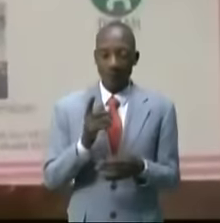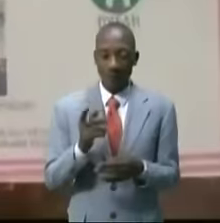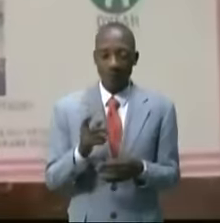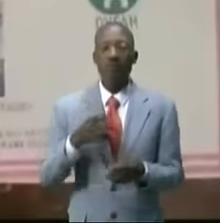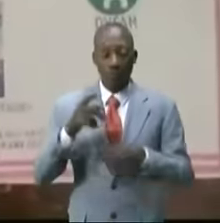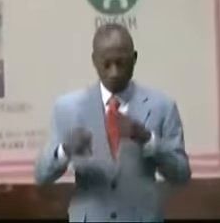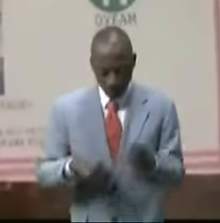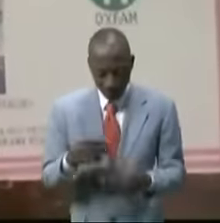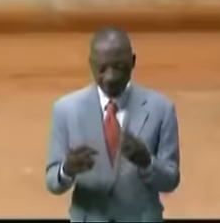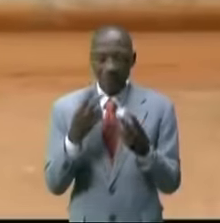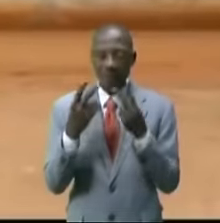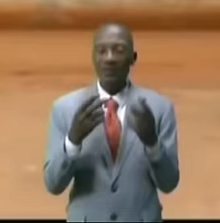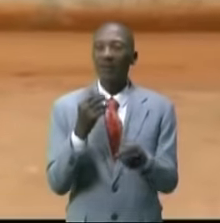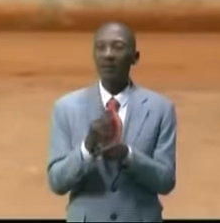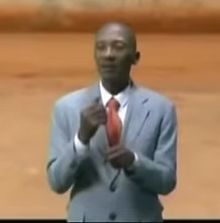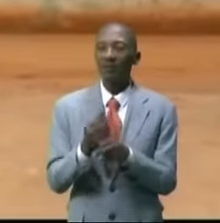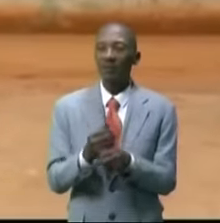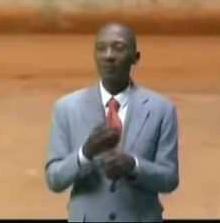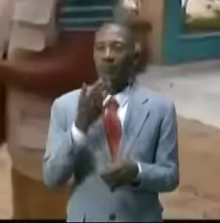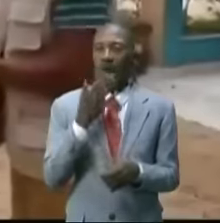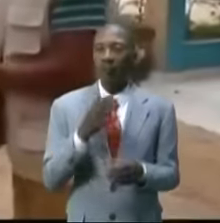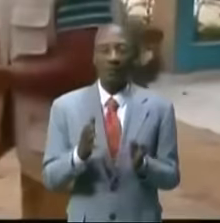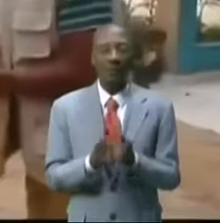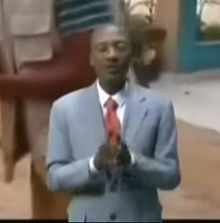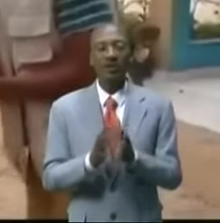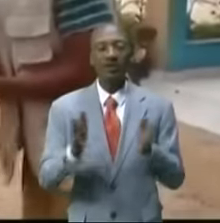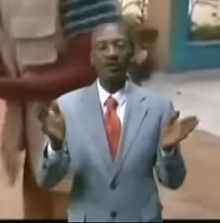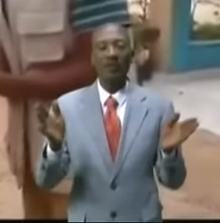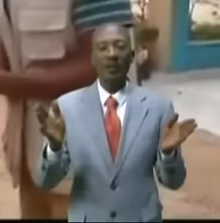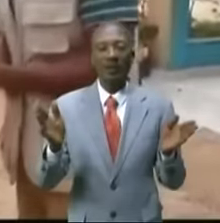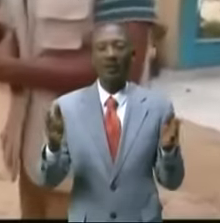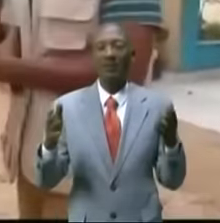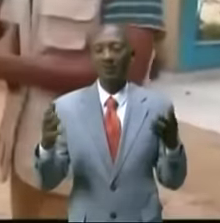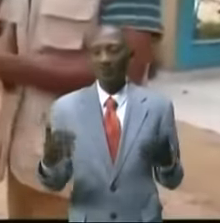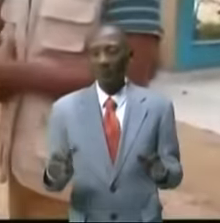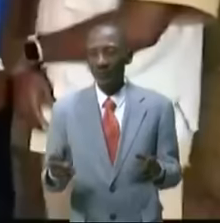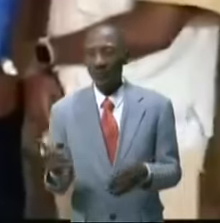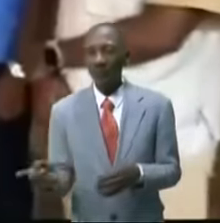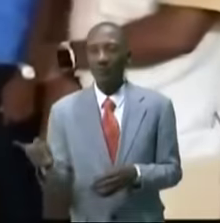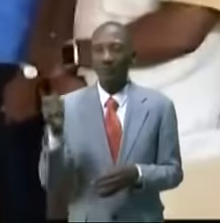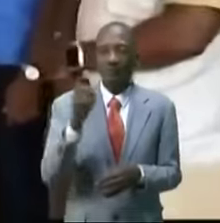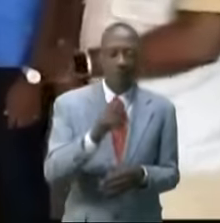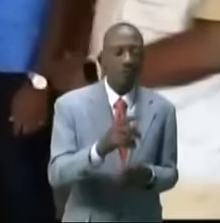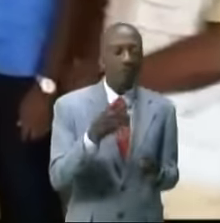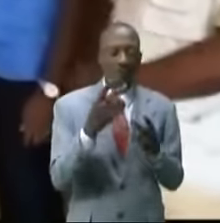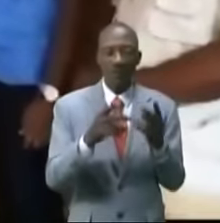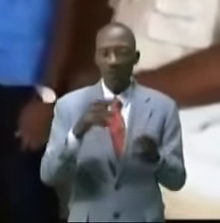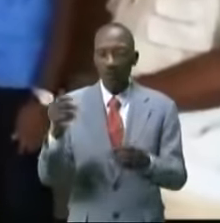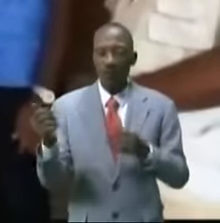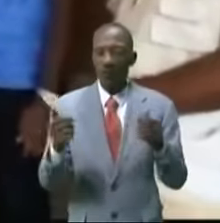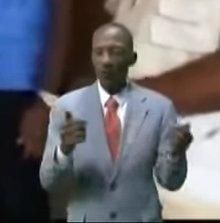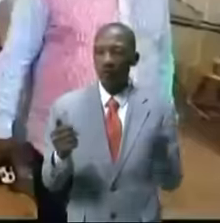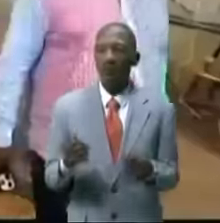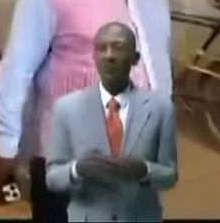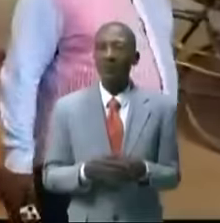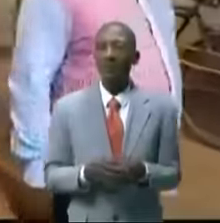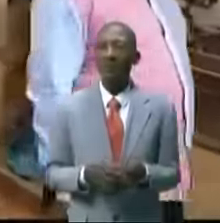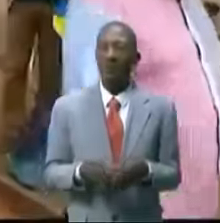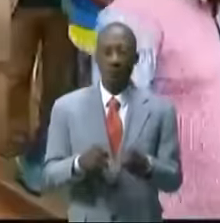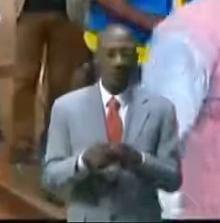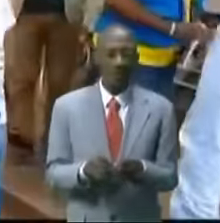de travail. L'hôpital général l'a reçu en premier, suivi du bureau de la CNR pour terminer chez ses différents partenaires dans